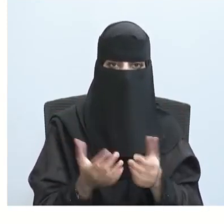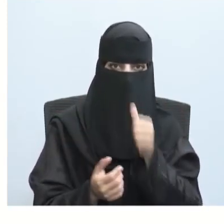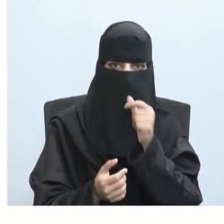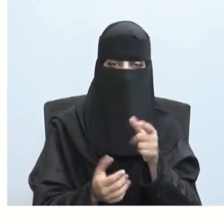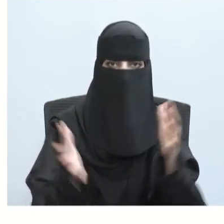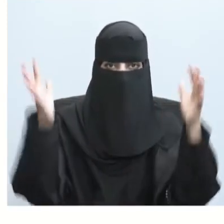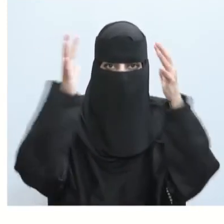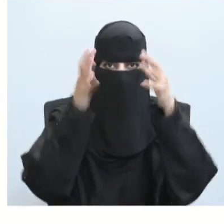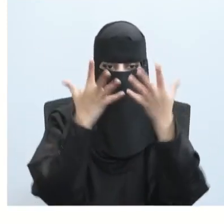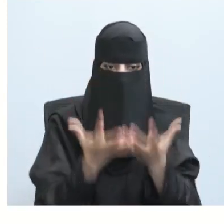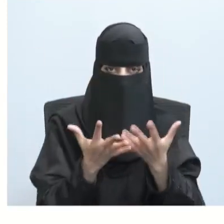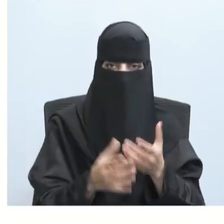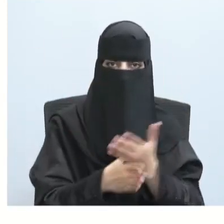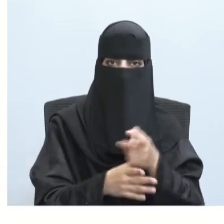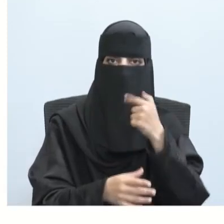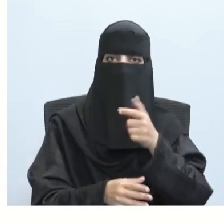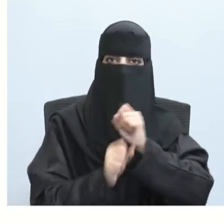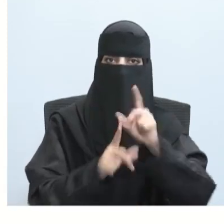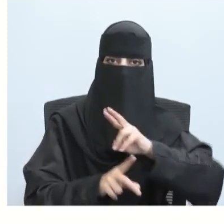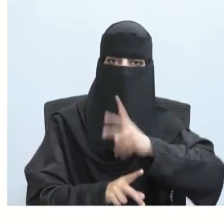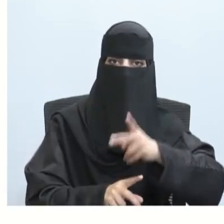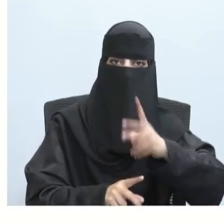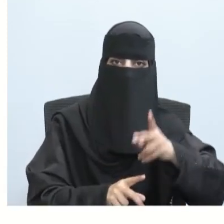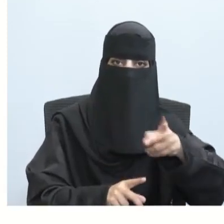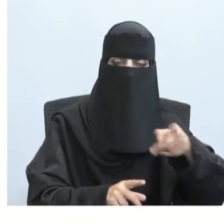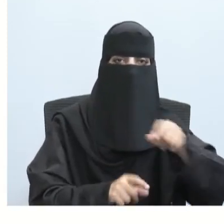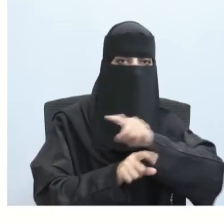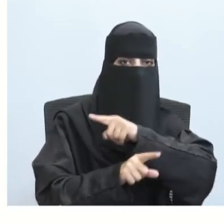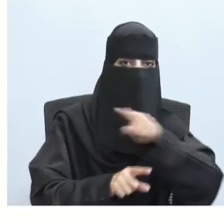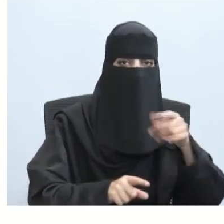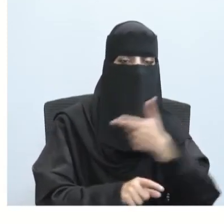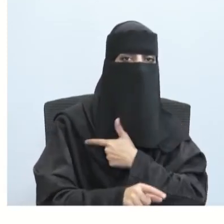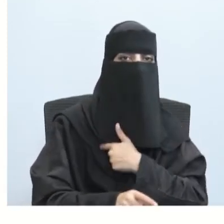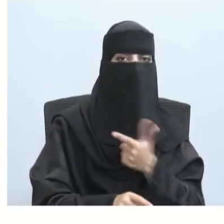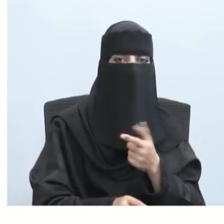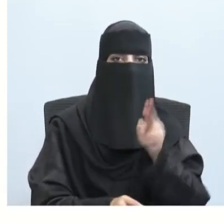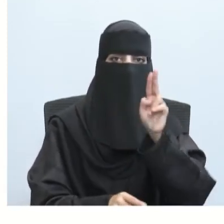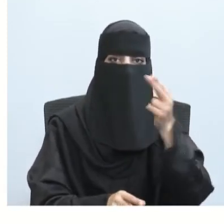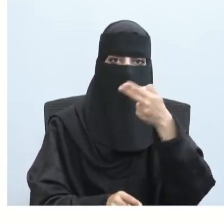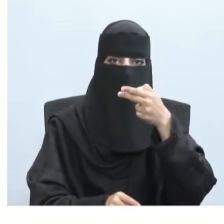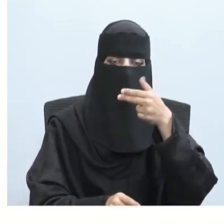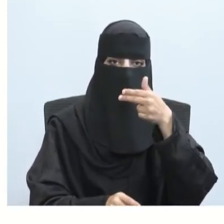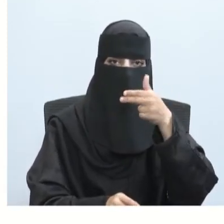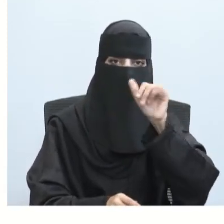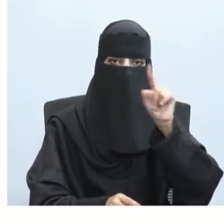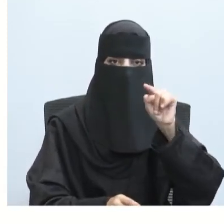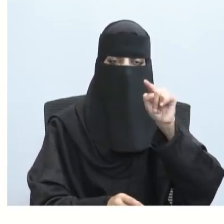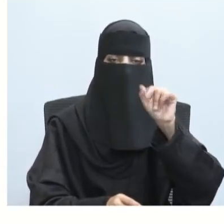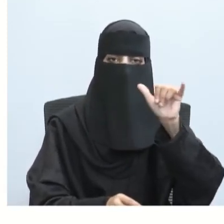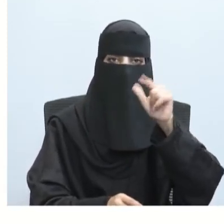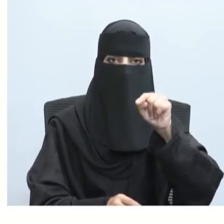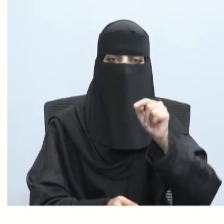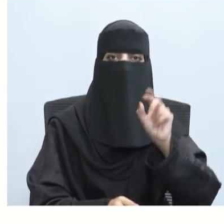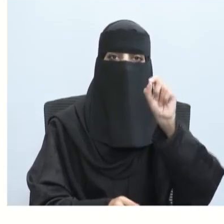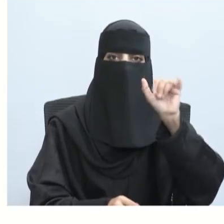كل هذه التغيرات تعتبر تغيرات فيزيائيه بعضها يعتبر تغير في